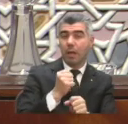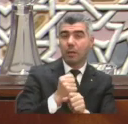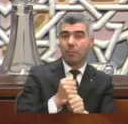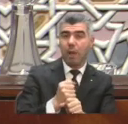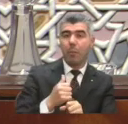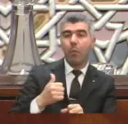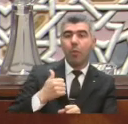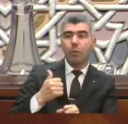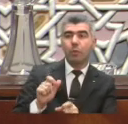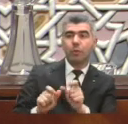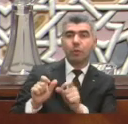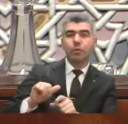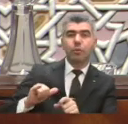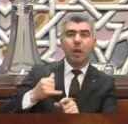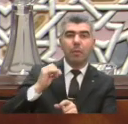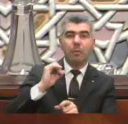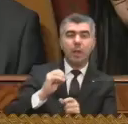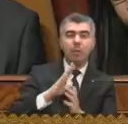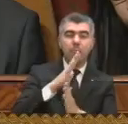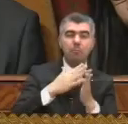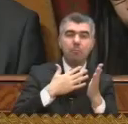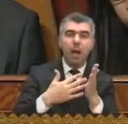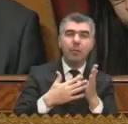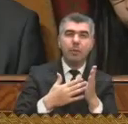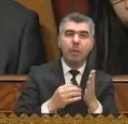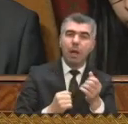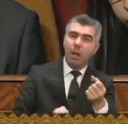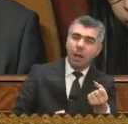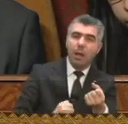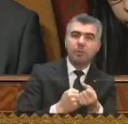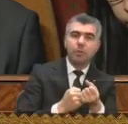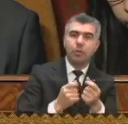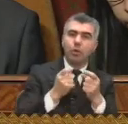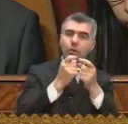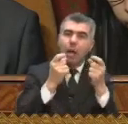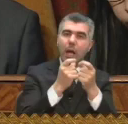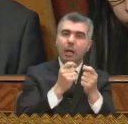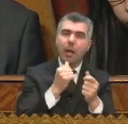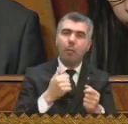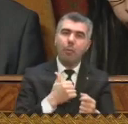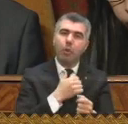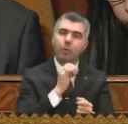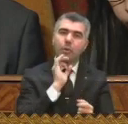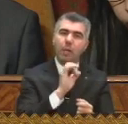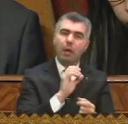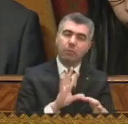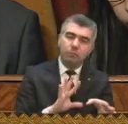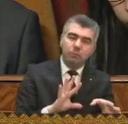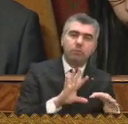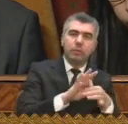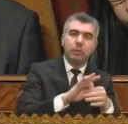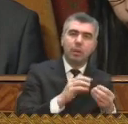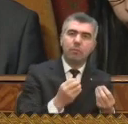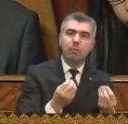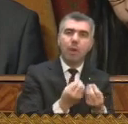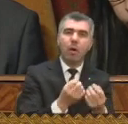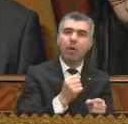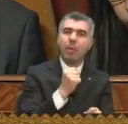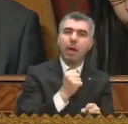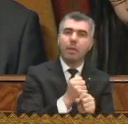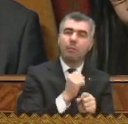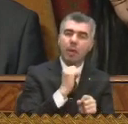أهم البرامج التي تساهم في تشجيع الشباب على خلق مقاولات ذاتية والاندماج في سوق الشغل